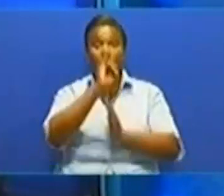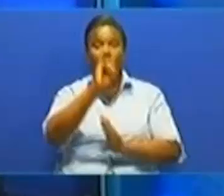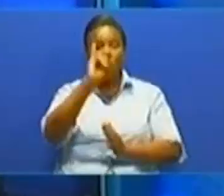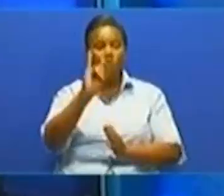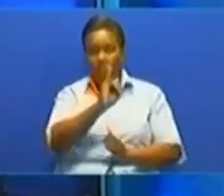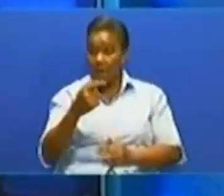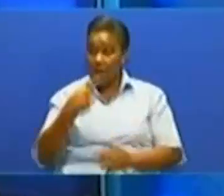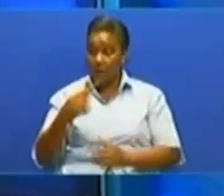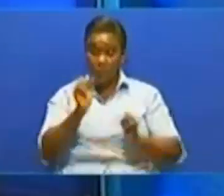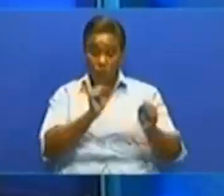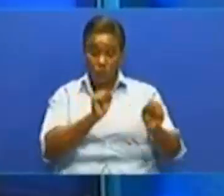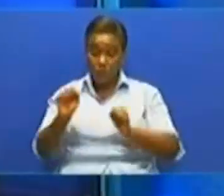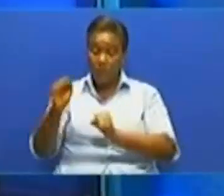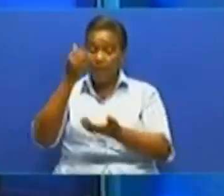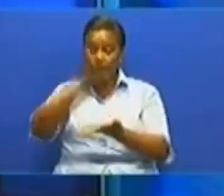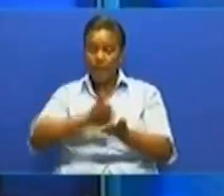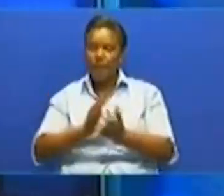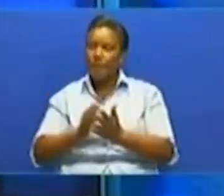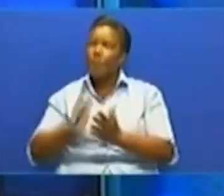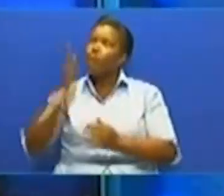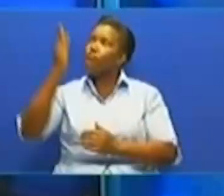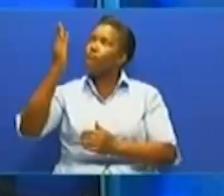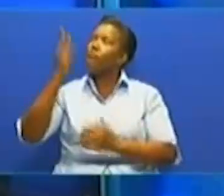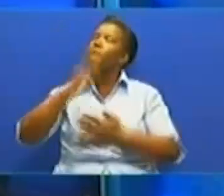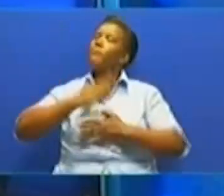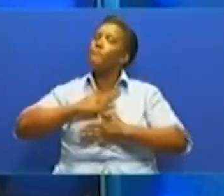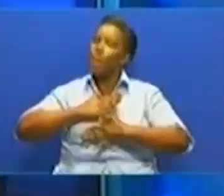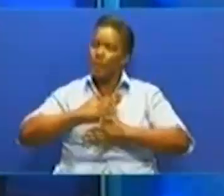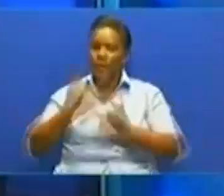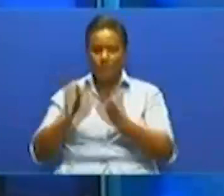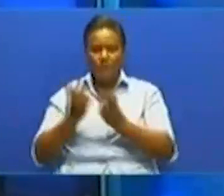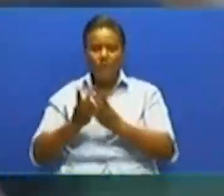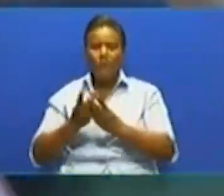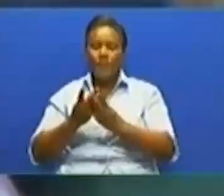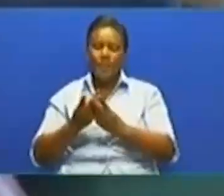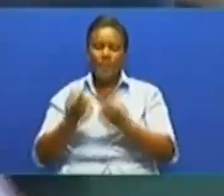haki kunampendeza Mungu na kuleta baraka kwa taifa.